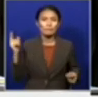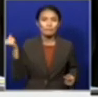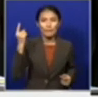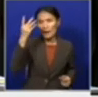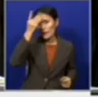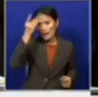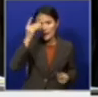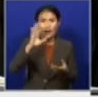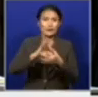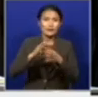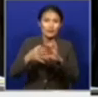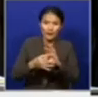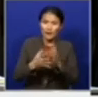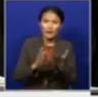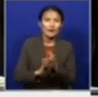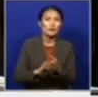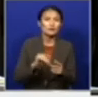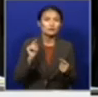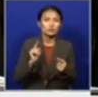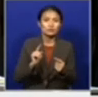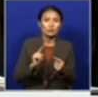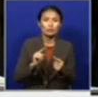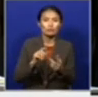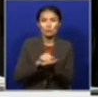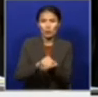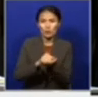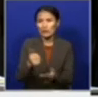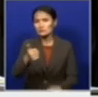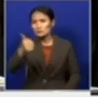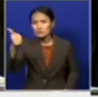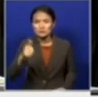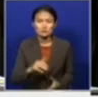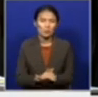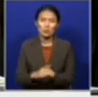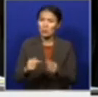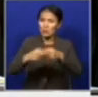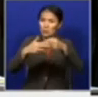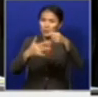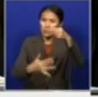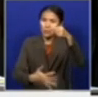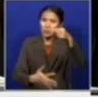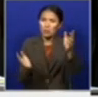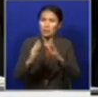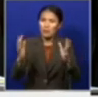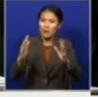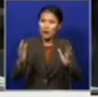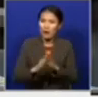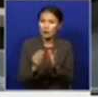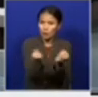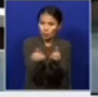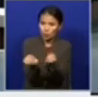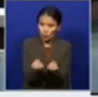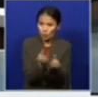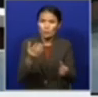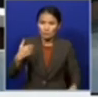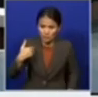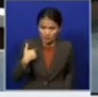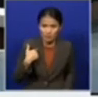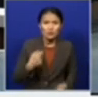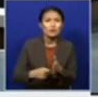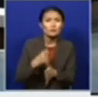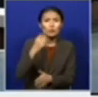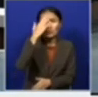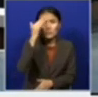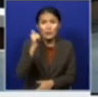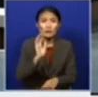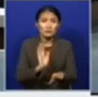ค้าปลีกธุรกิจการศึกษาธุรกิจนำเที่ยวโรงแรมธุรกิจการเช่ารถยนต์โรงพยาบาลบริการสุขภาพทุกประเภทและธุรกิจ